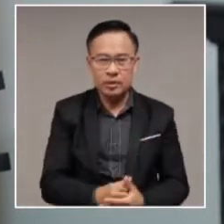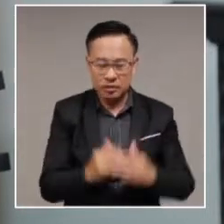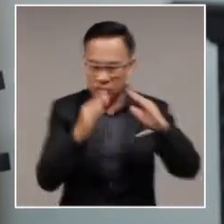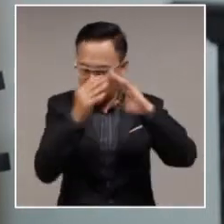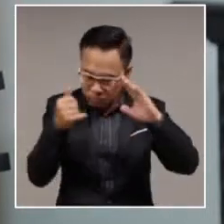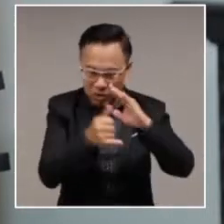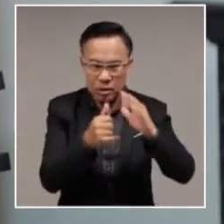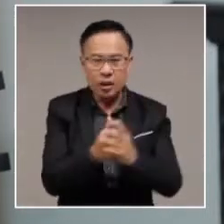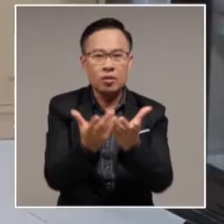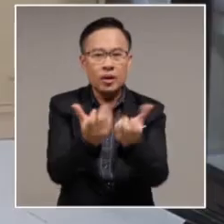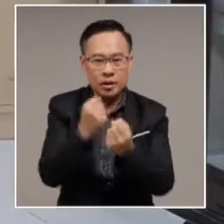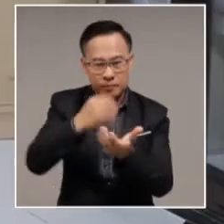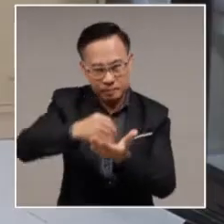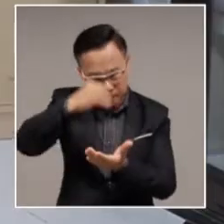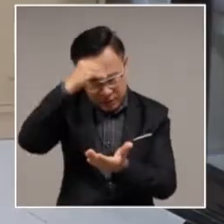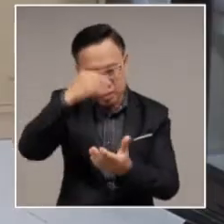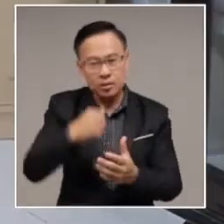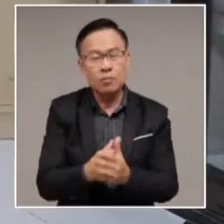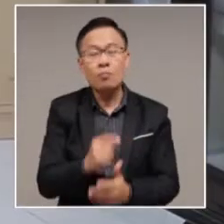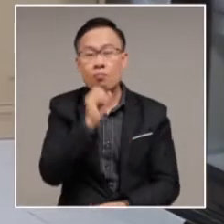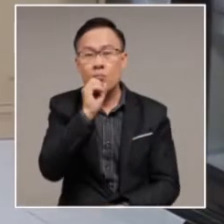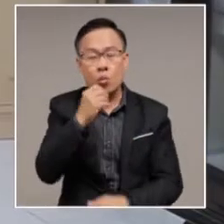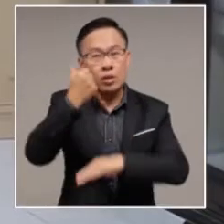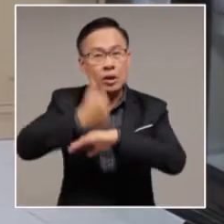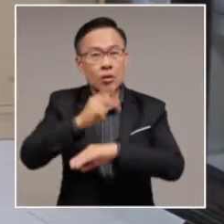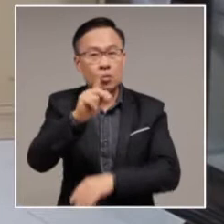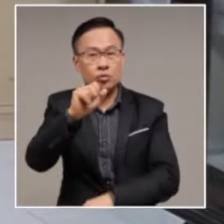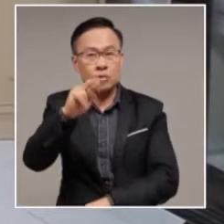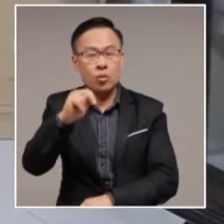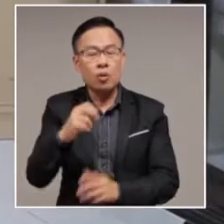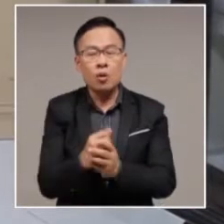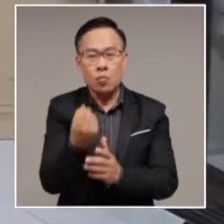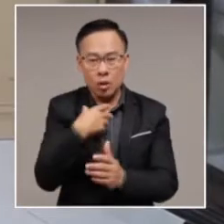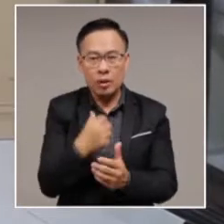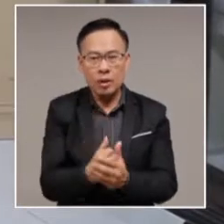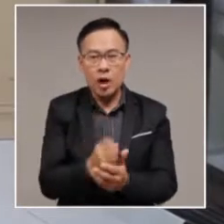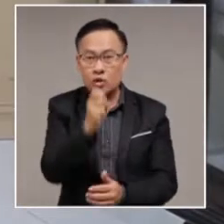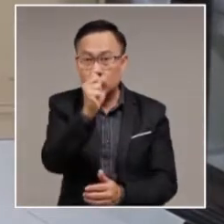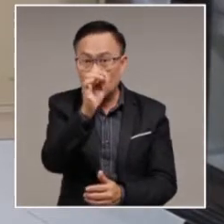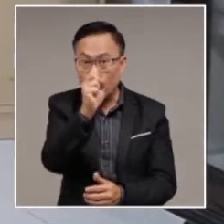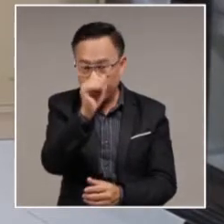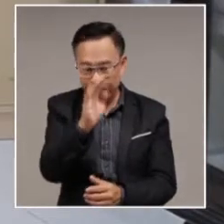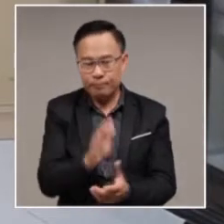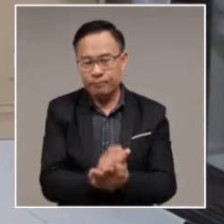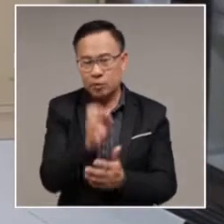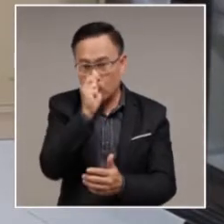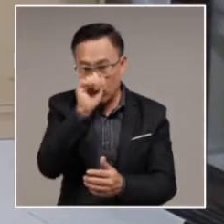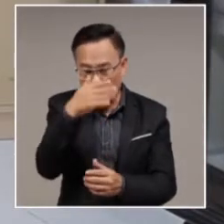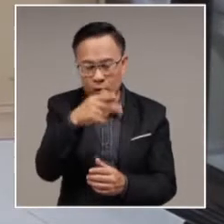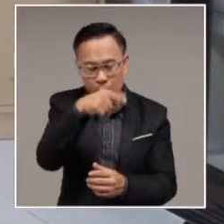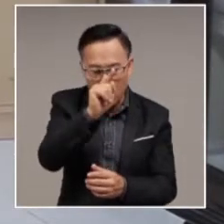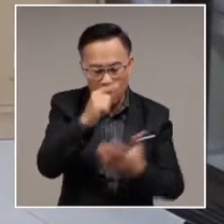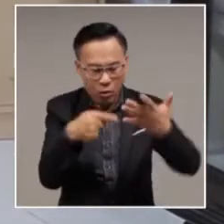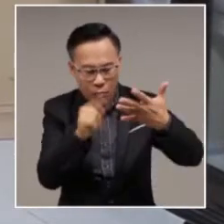มาสัมภาษณ์ที่บ้านเลยก็คือรับแล้วเขาก็เลยบอกว่าถ้าอยากเรียนจริงๆงั้นให้สอบเทียบก่อนนะว่าจะ